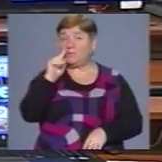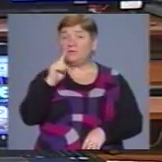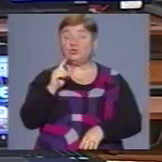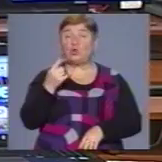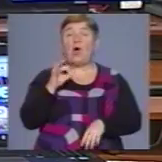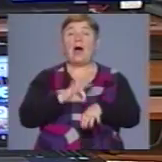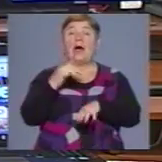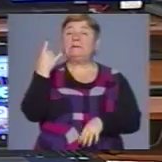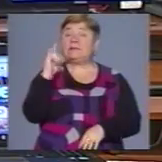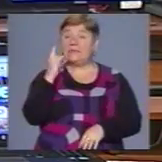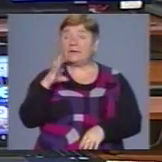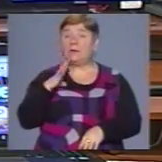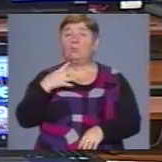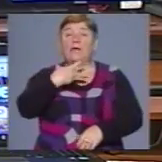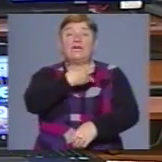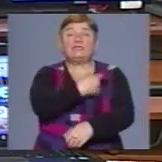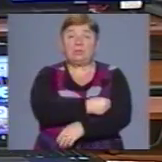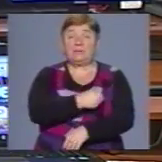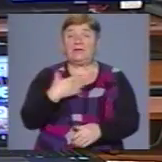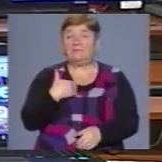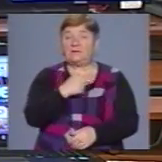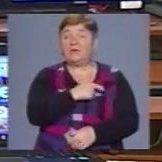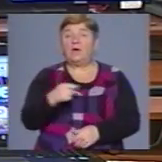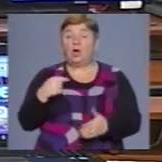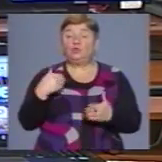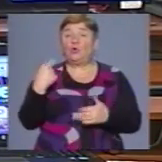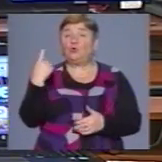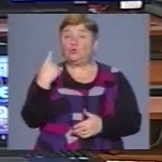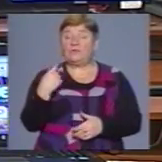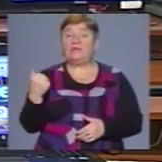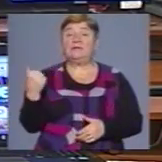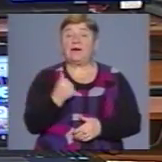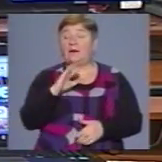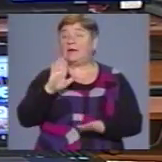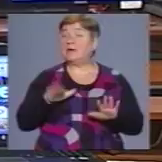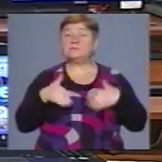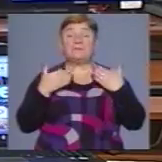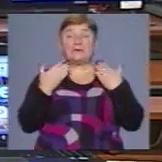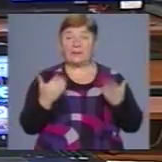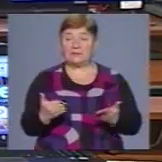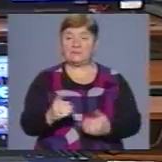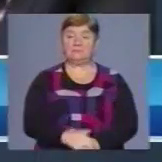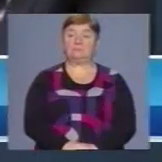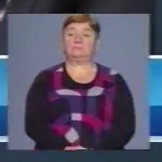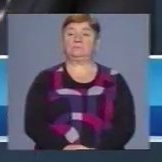була щеплена та хворіла вже близько тижня. До цього вони до обласної дитячої лікарні не зверталися.